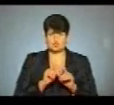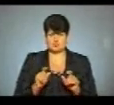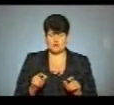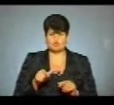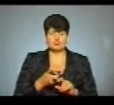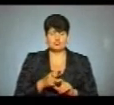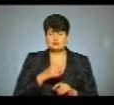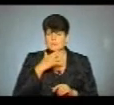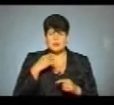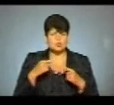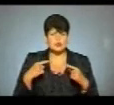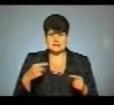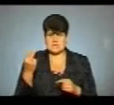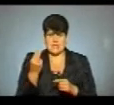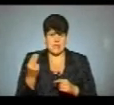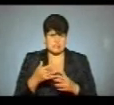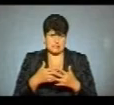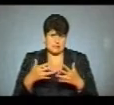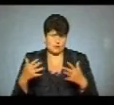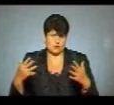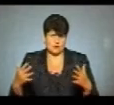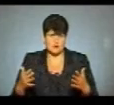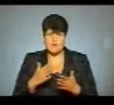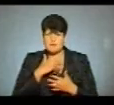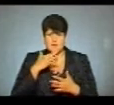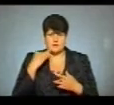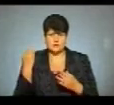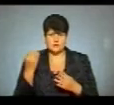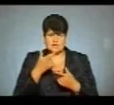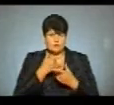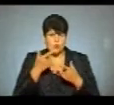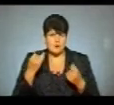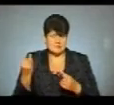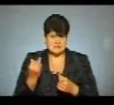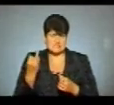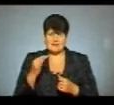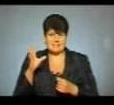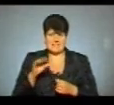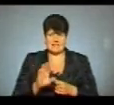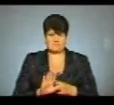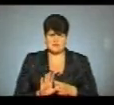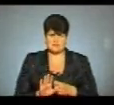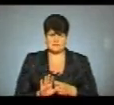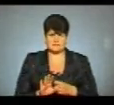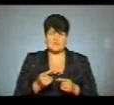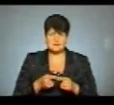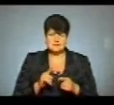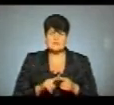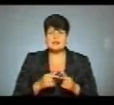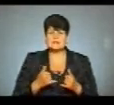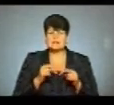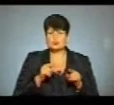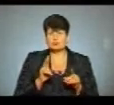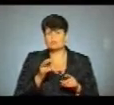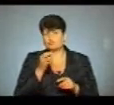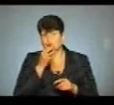дуже багато різних картинок, дуже багато інформації цікавої, але не для всіх. Ну, це для кому сподобається, кому